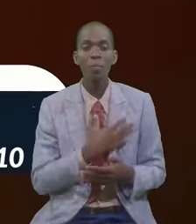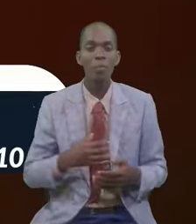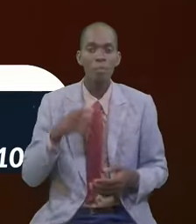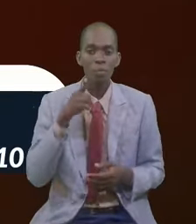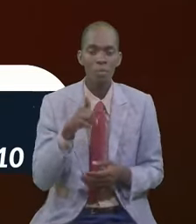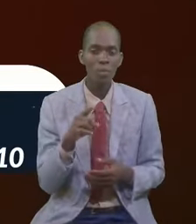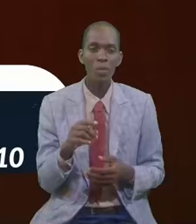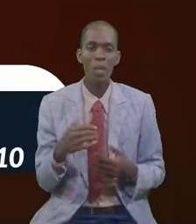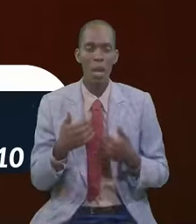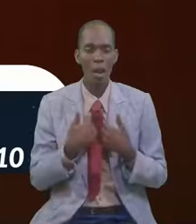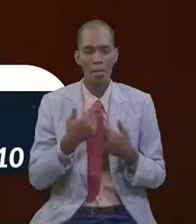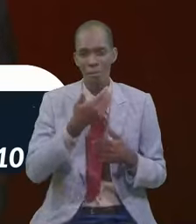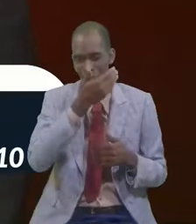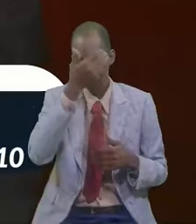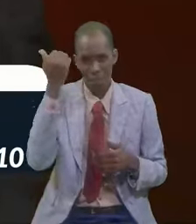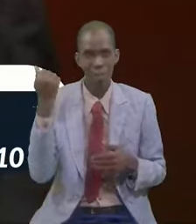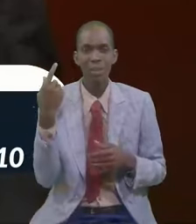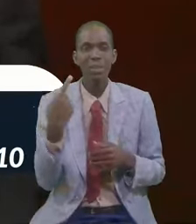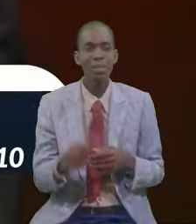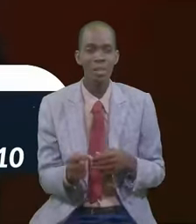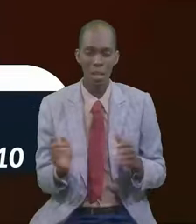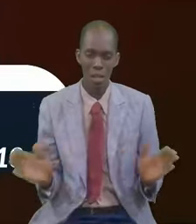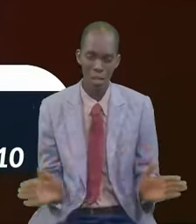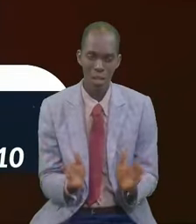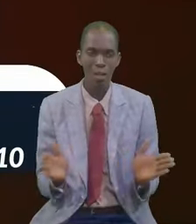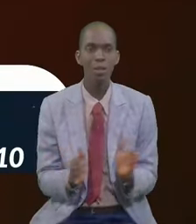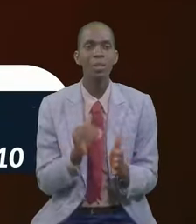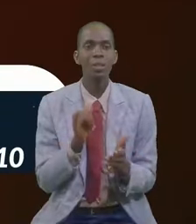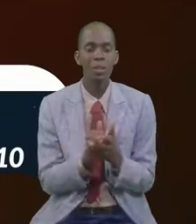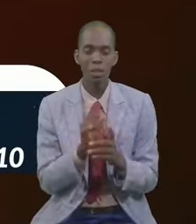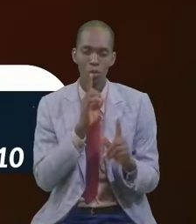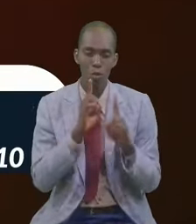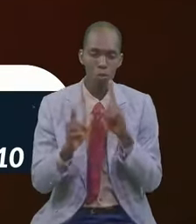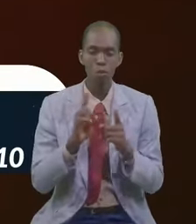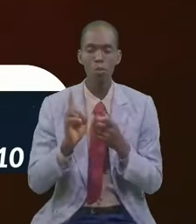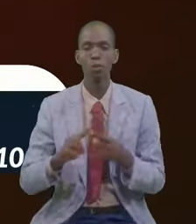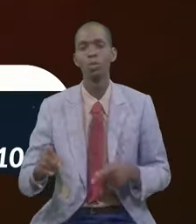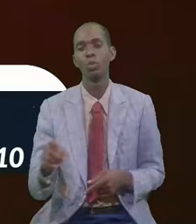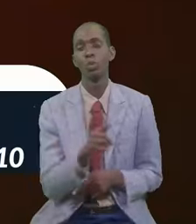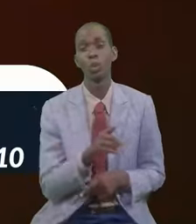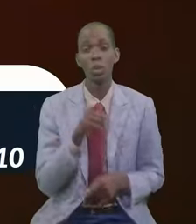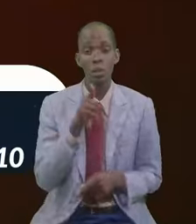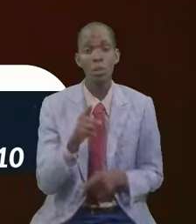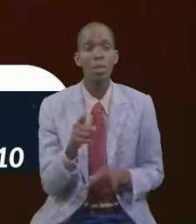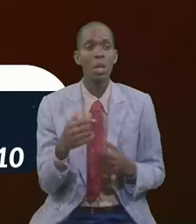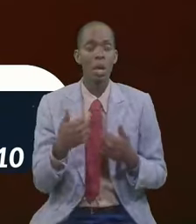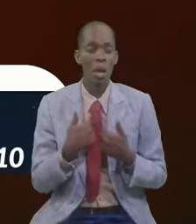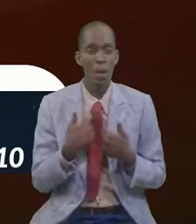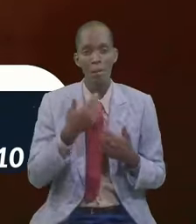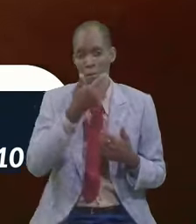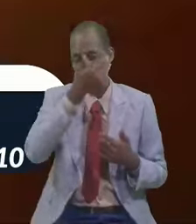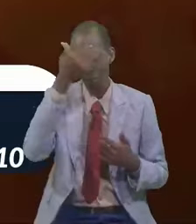Hébreux 12, verset 5 dit, et vous avez oublié l'exhortation qui vous est adressée. Vous avez